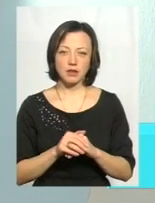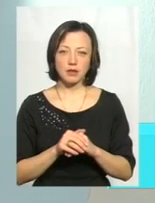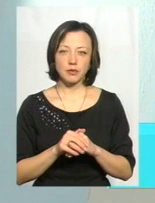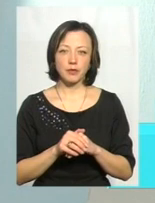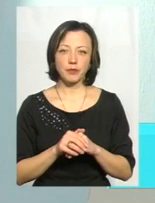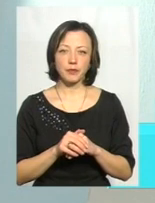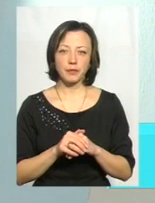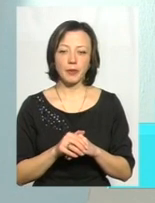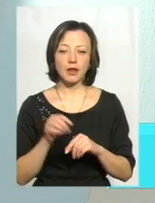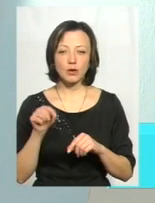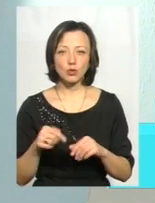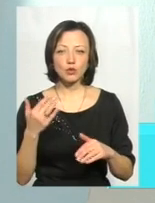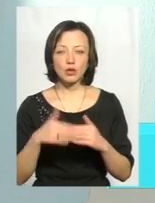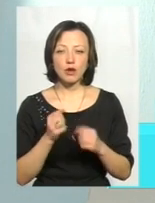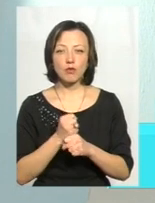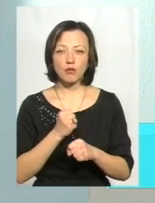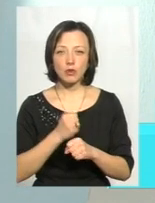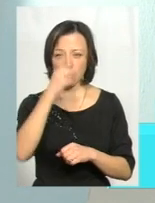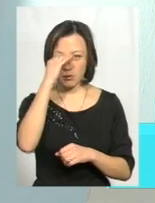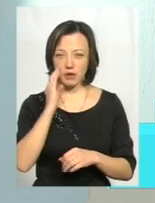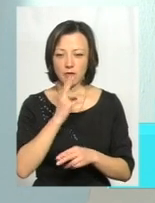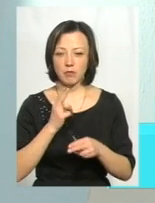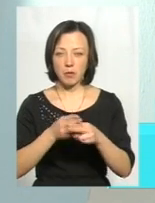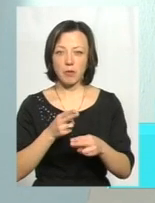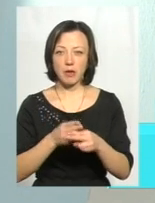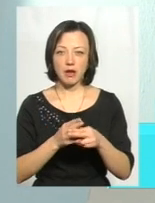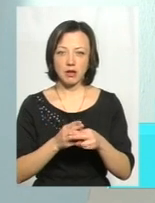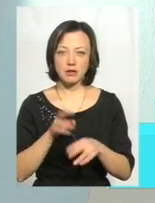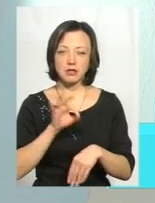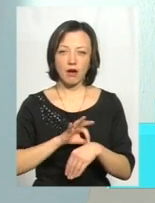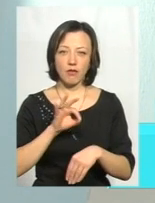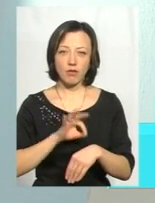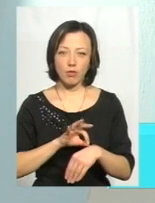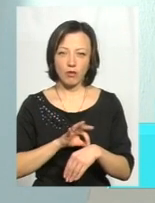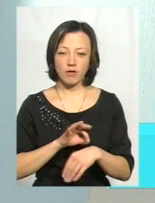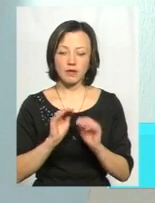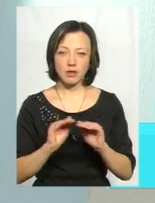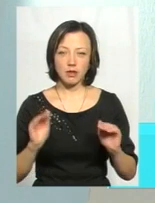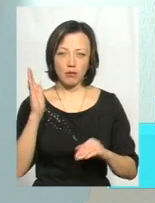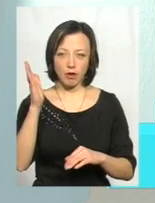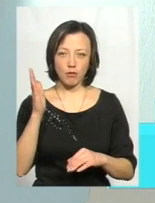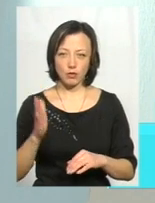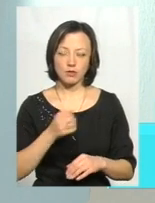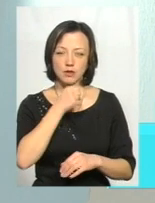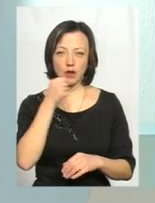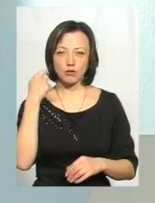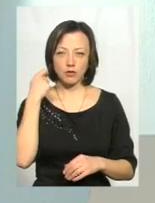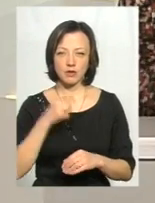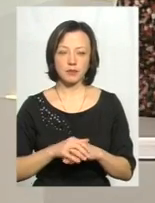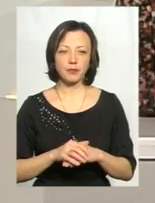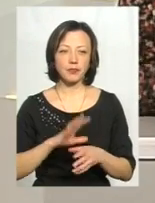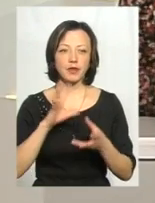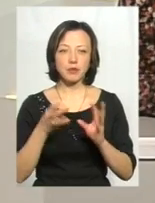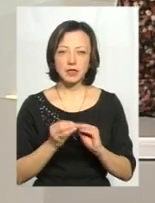Тобто тут вже робота батьків попередити захворюваність у дітей в майбутньому вже старшому віці. Тобто, в